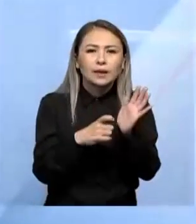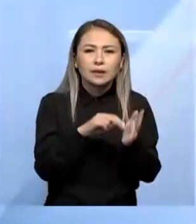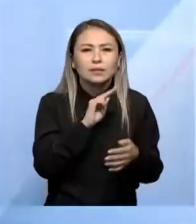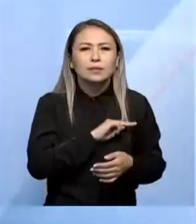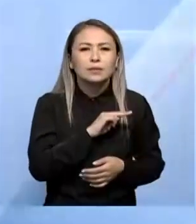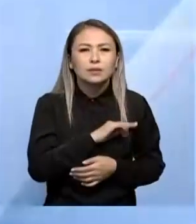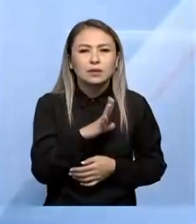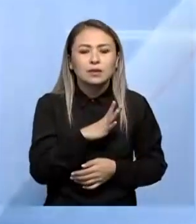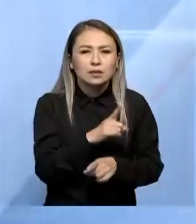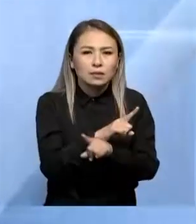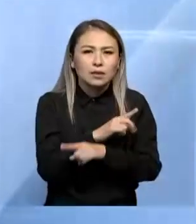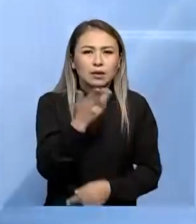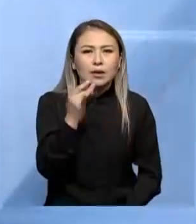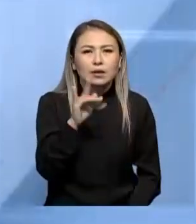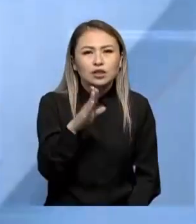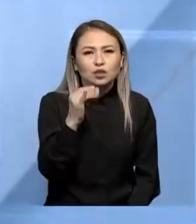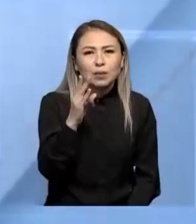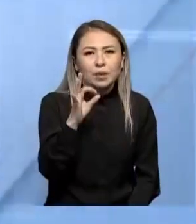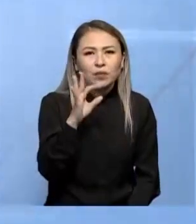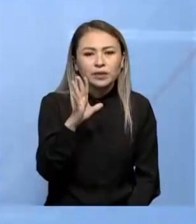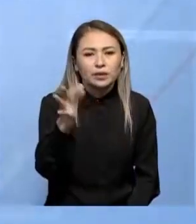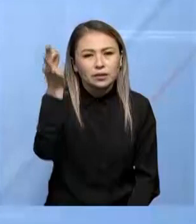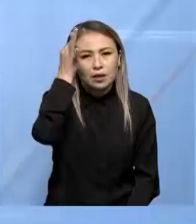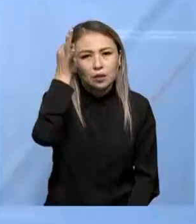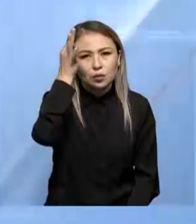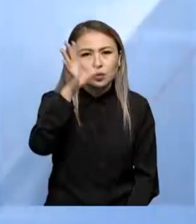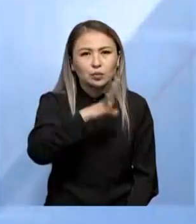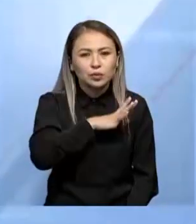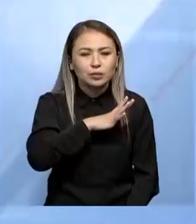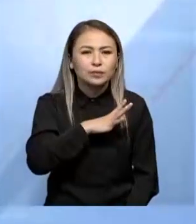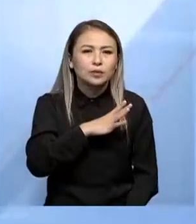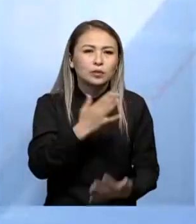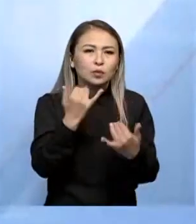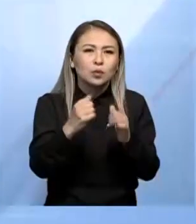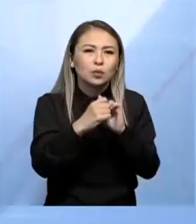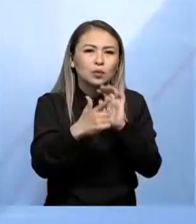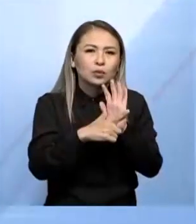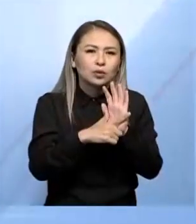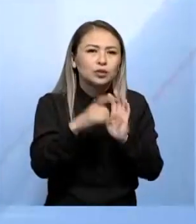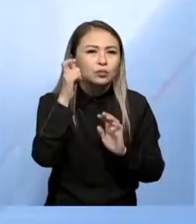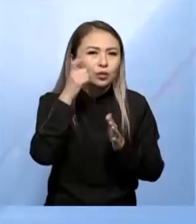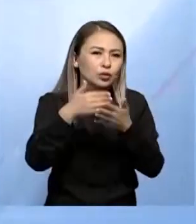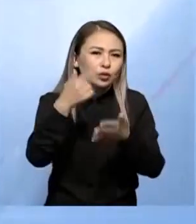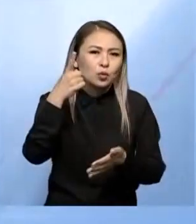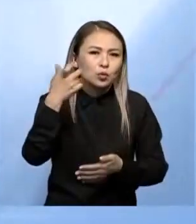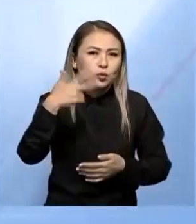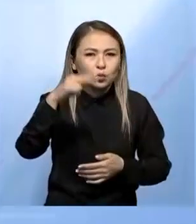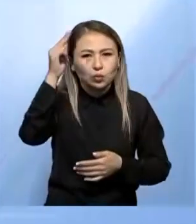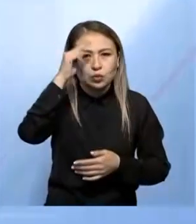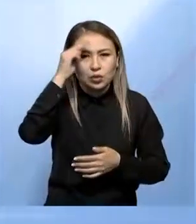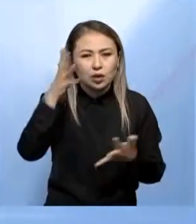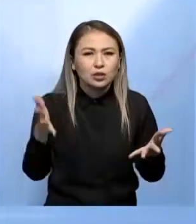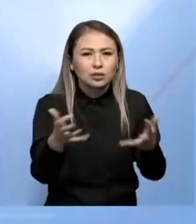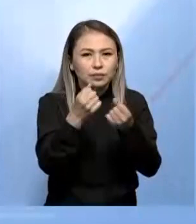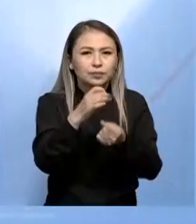Қарағандыда қызмет барысында қаза тапқан Қайрат Жұмабековті еске алу кеші өтті. Осыдан тура 17 жыл бұрын 130